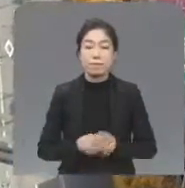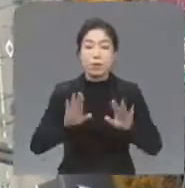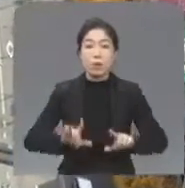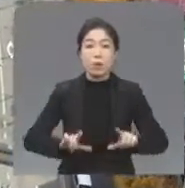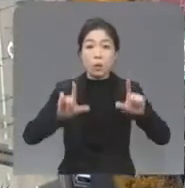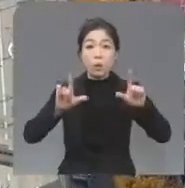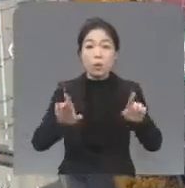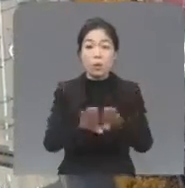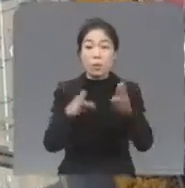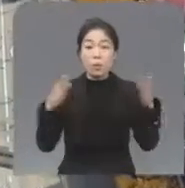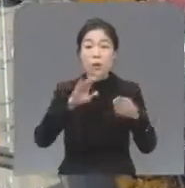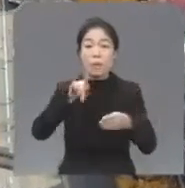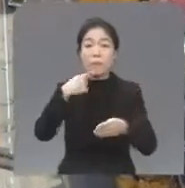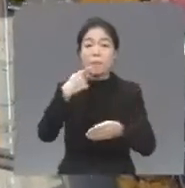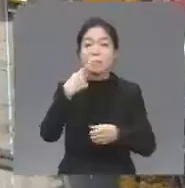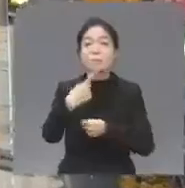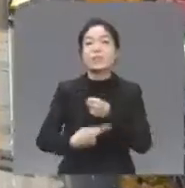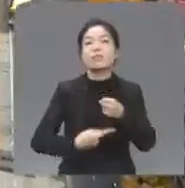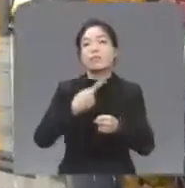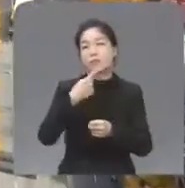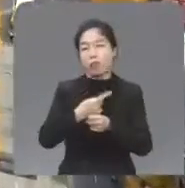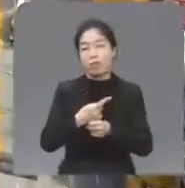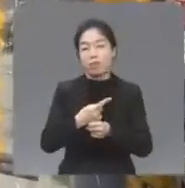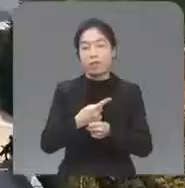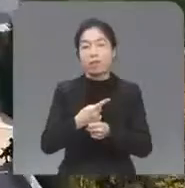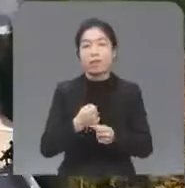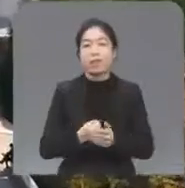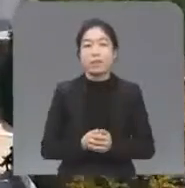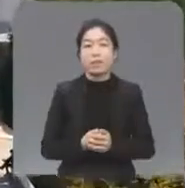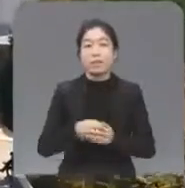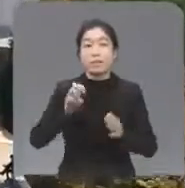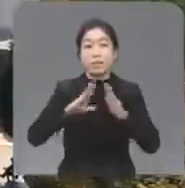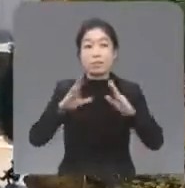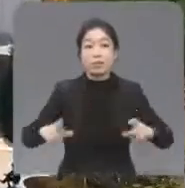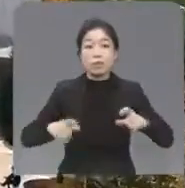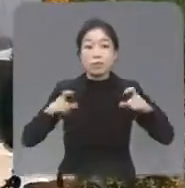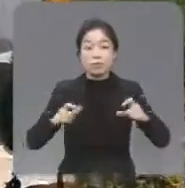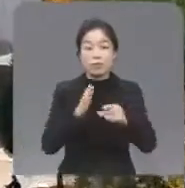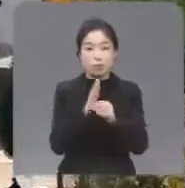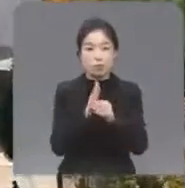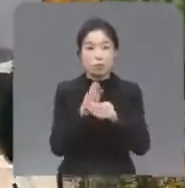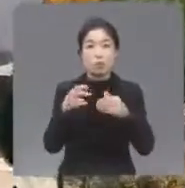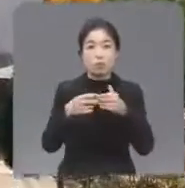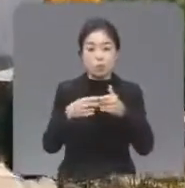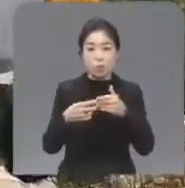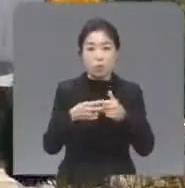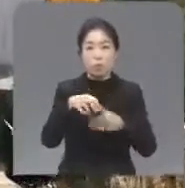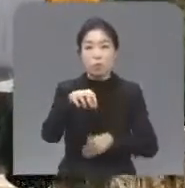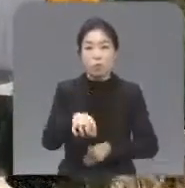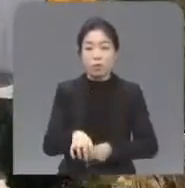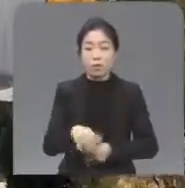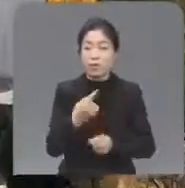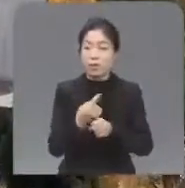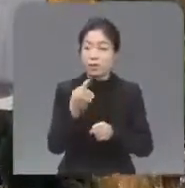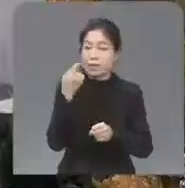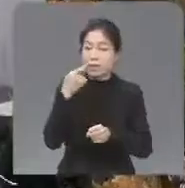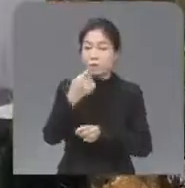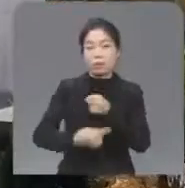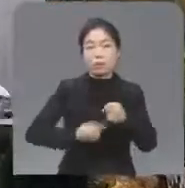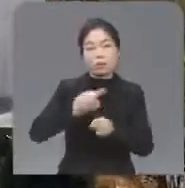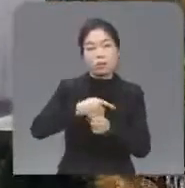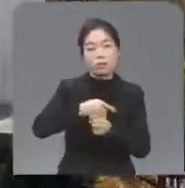올해로 개원 111주년을 맞은 전남대병원. 광주 전남 지역의 거점 의료기관으로 지난해